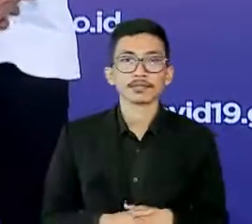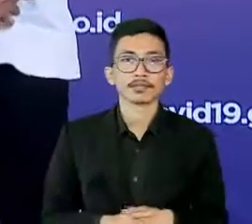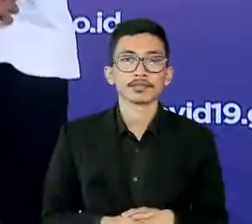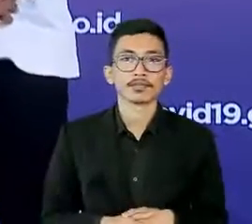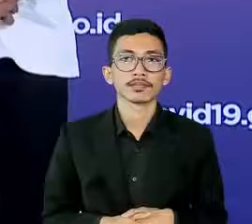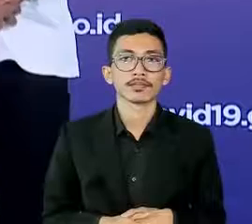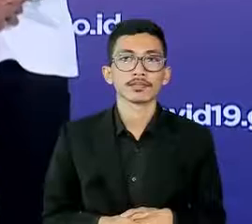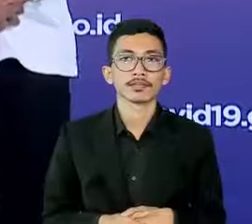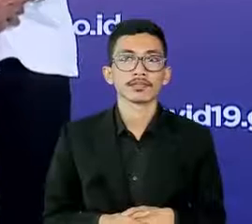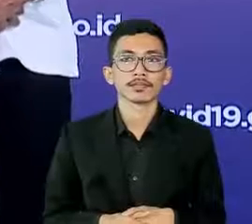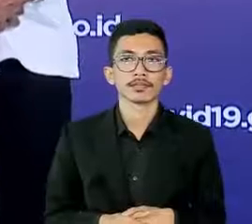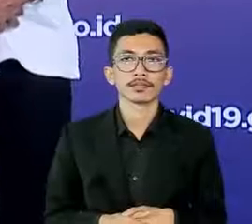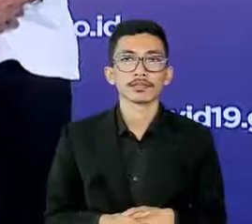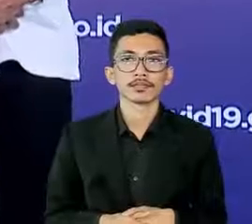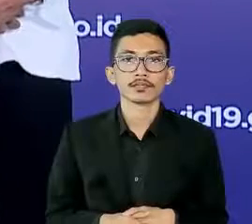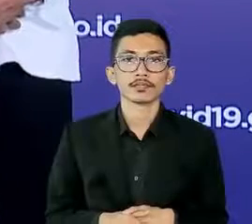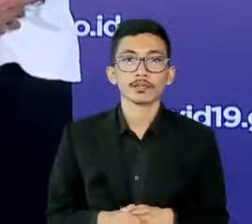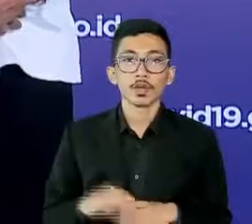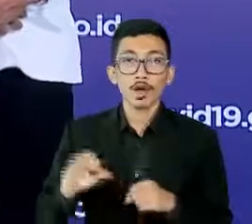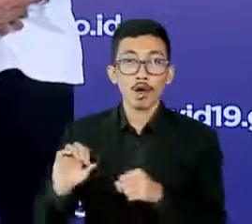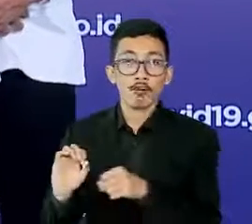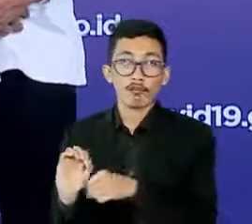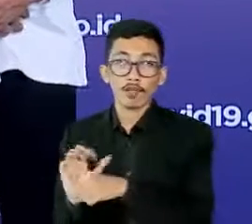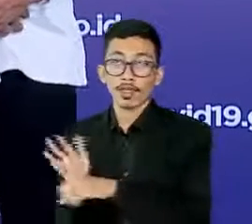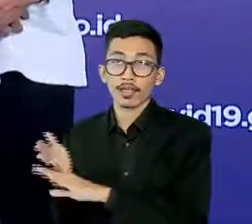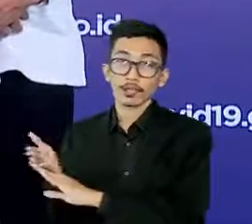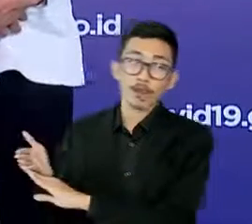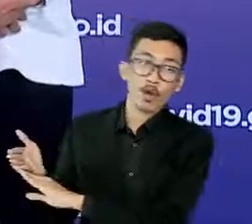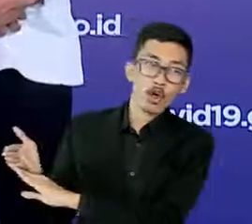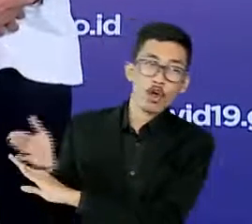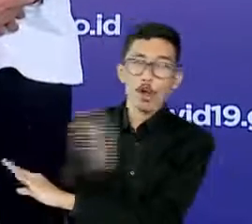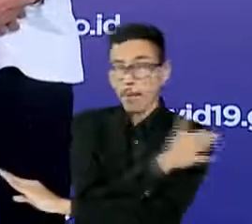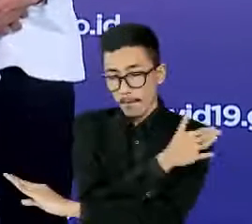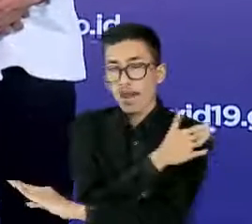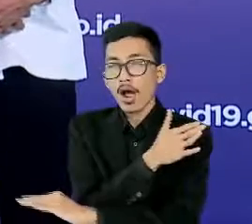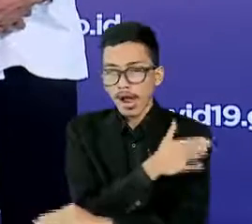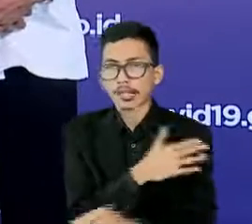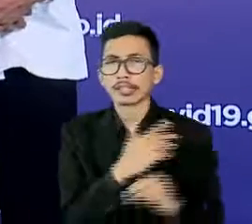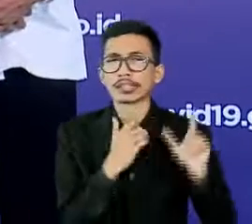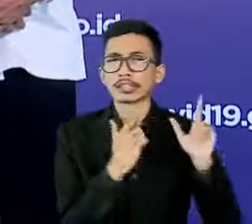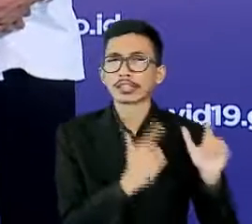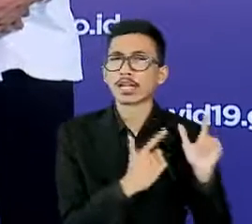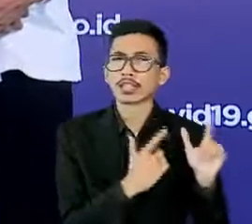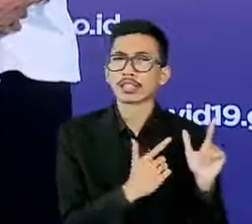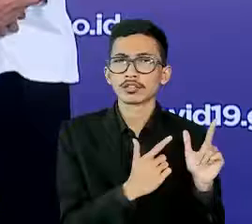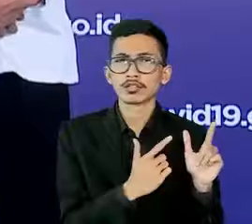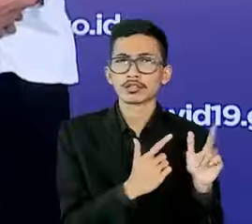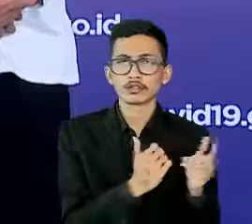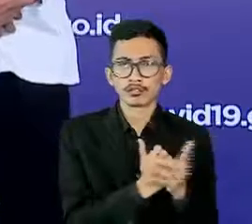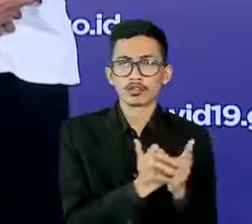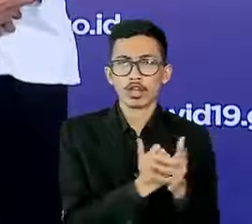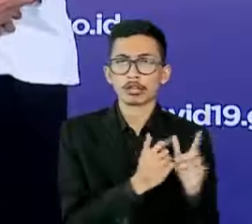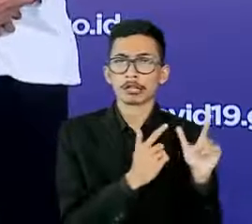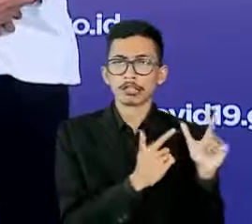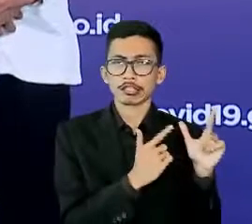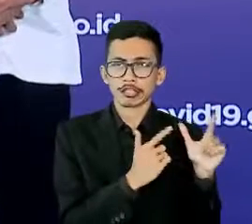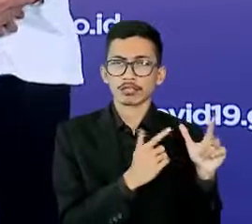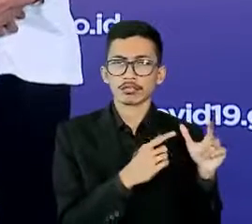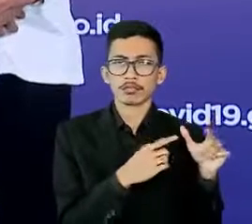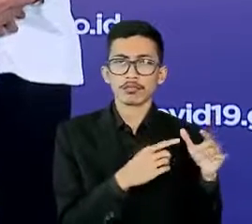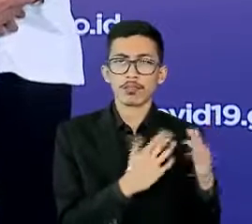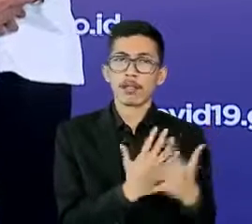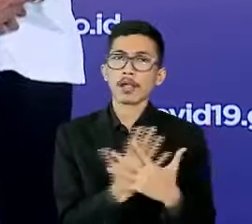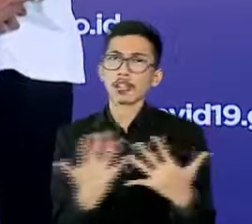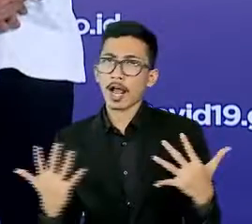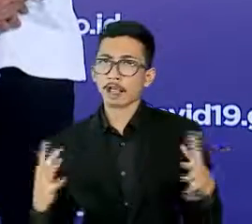adanya pandemic of 16 TNI sudah dekat dengan rakyat tahu